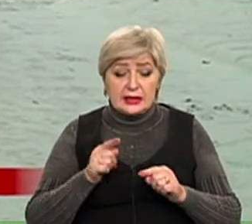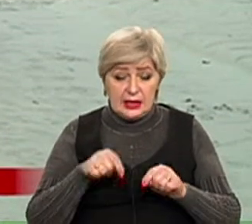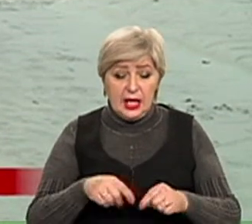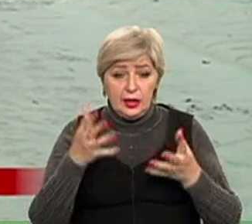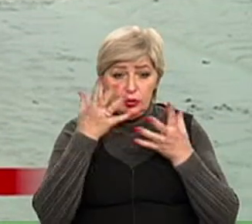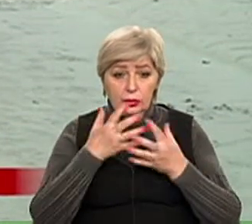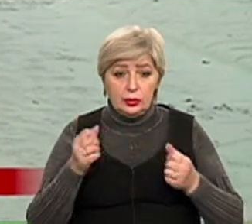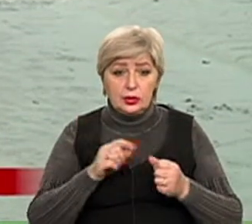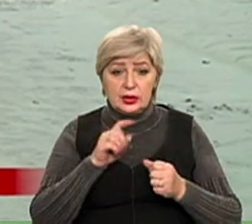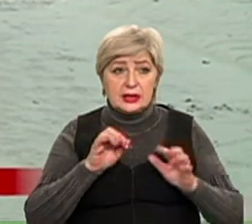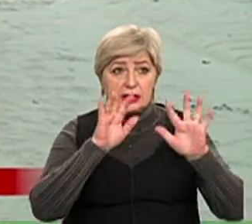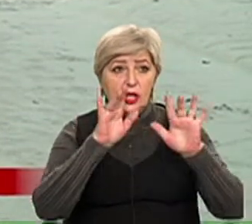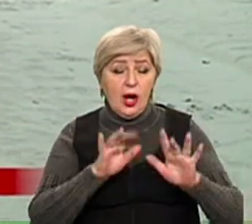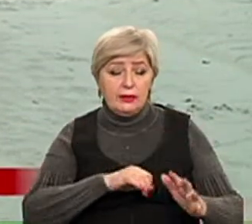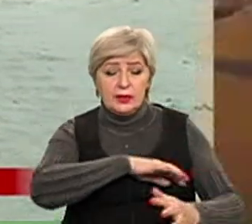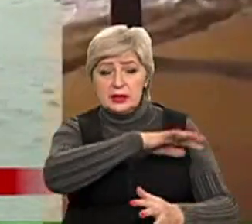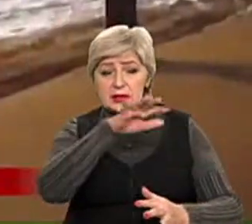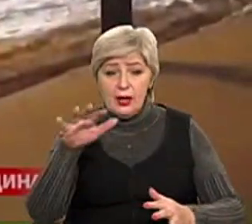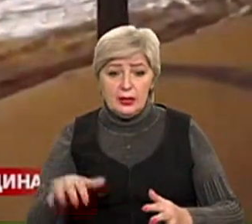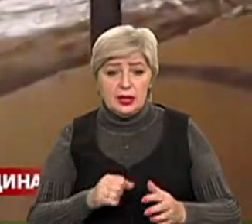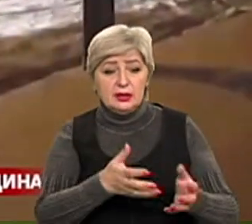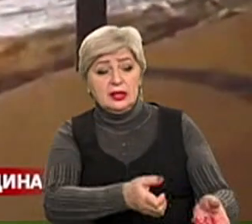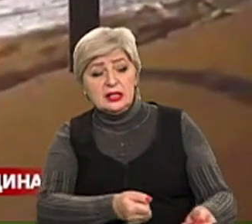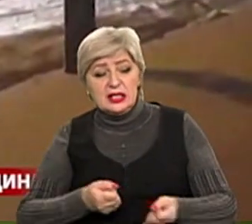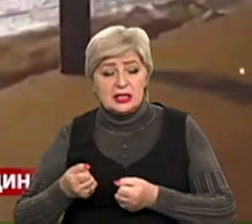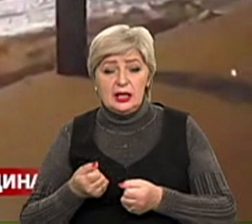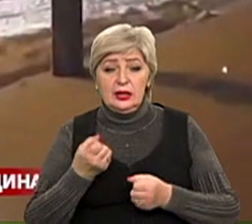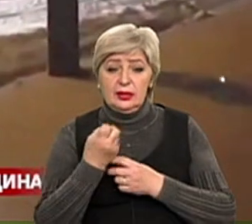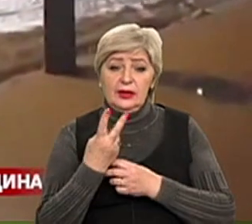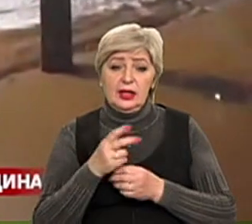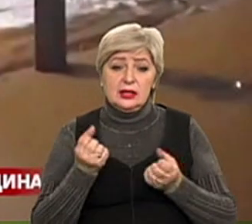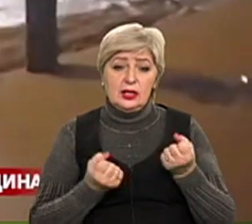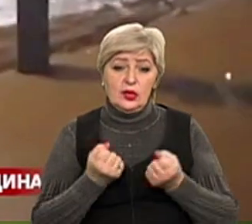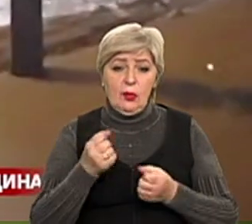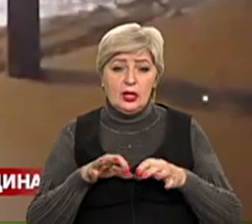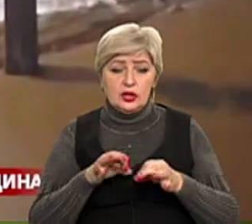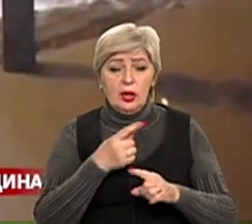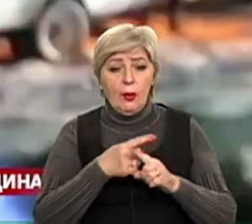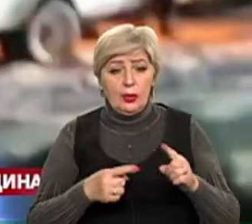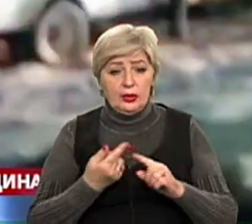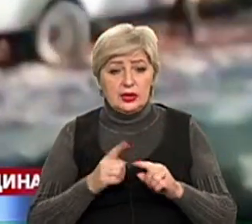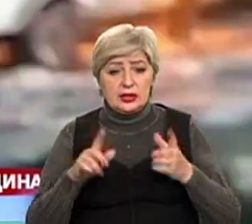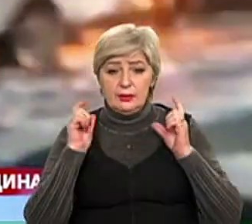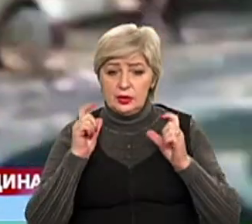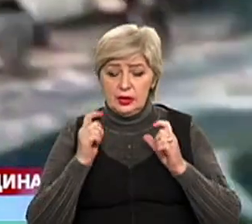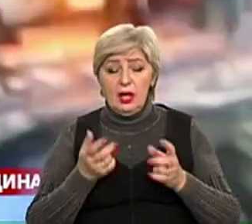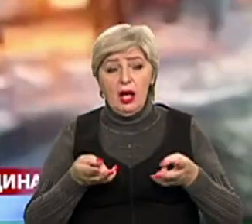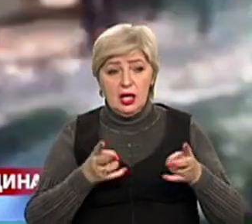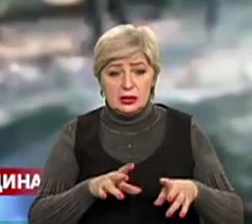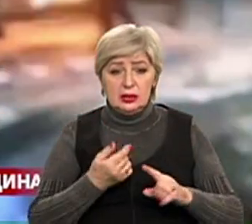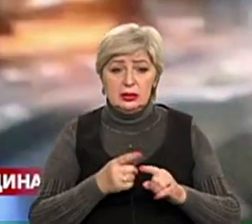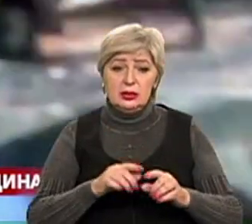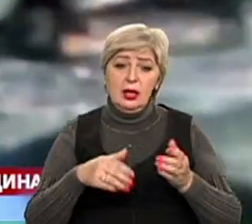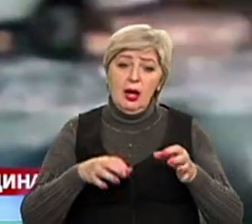Цієї ночі зі снігових заметів рятувальники дістали 12 машин. Половина з них – це вантажівки, решта – машини